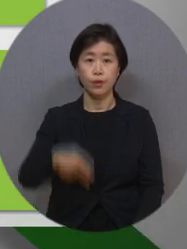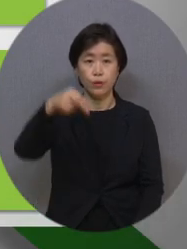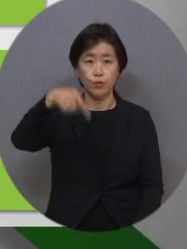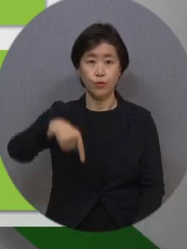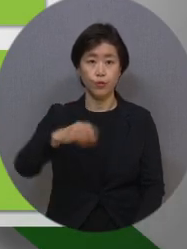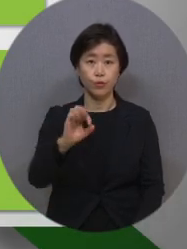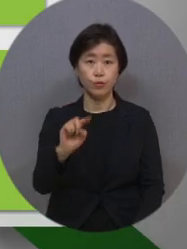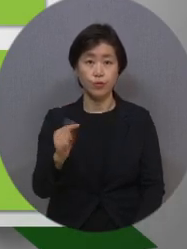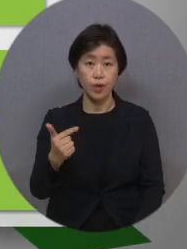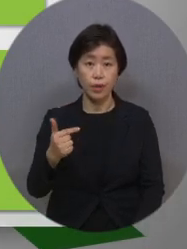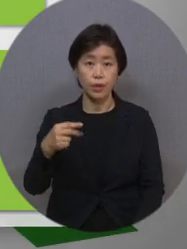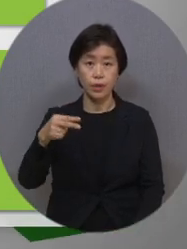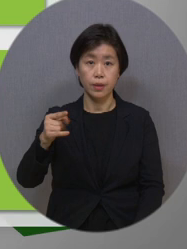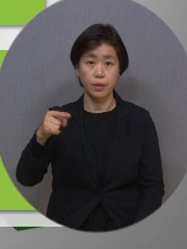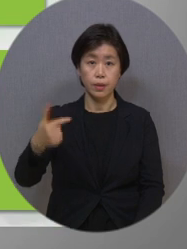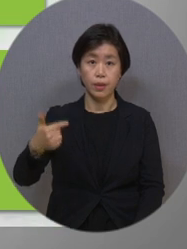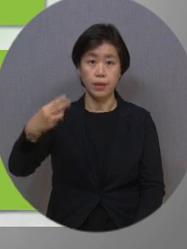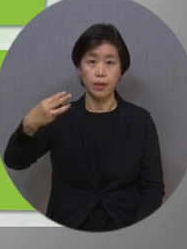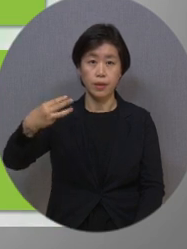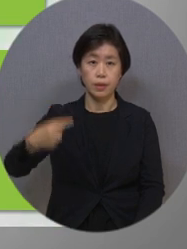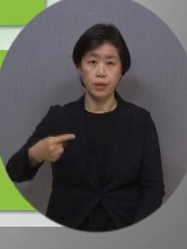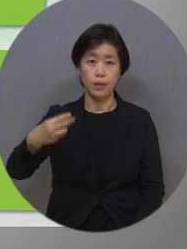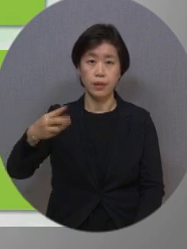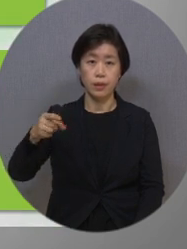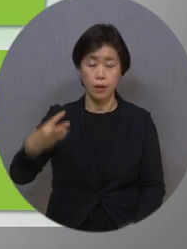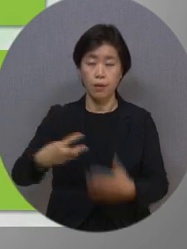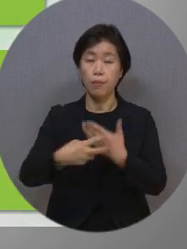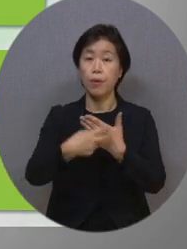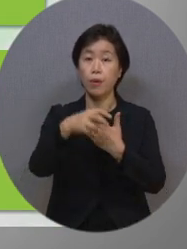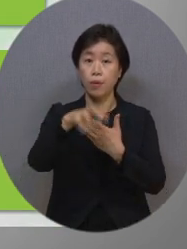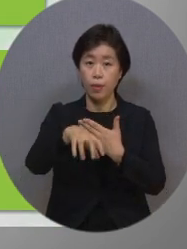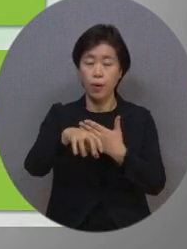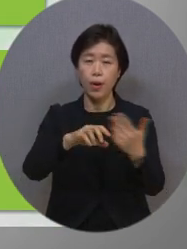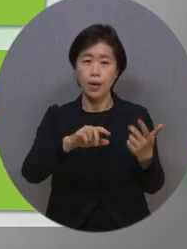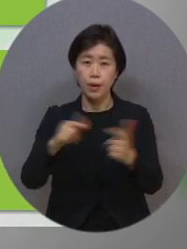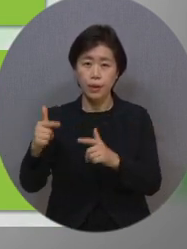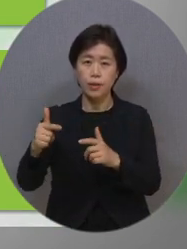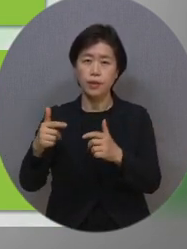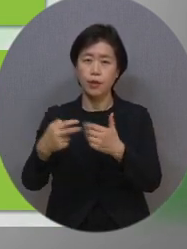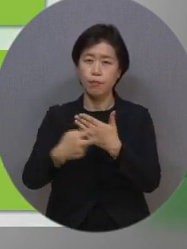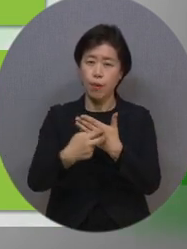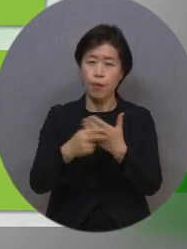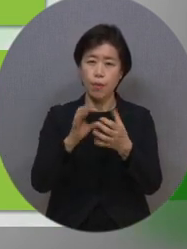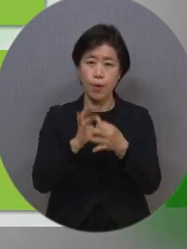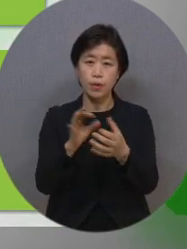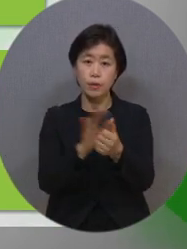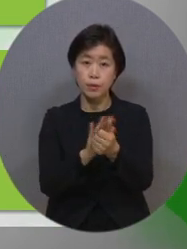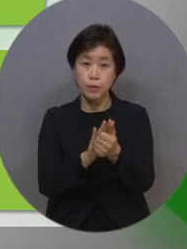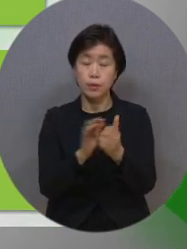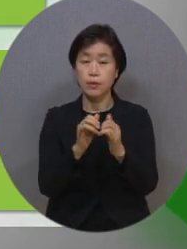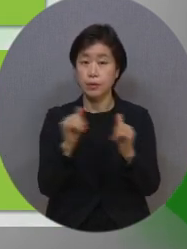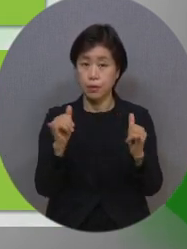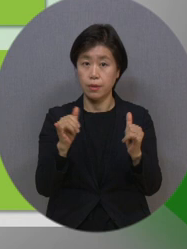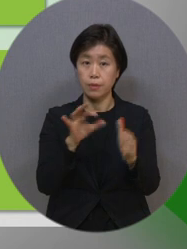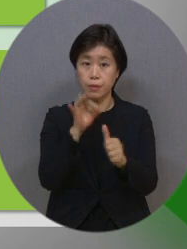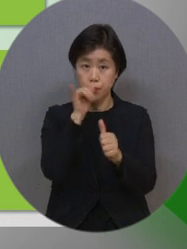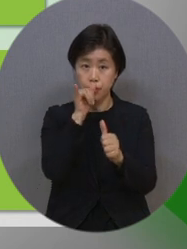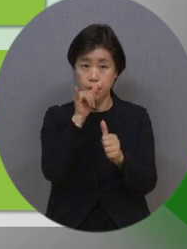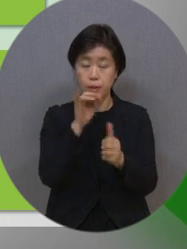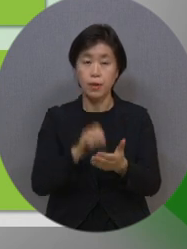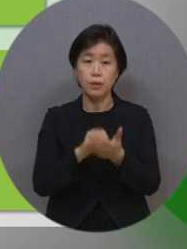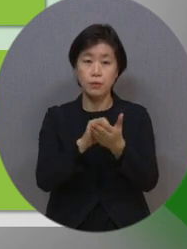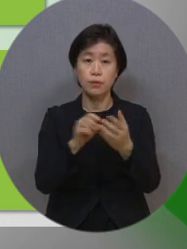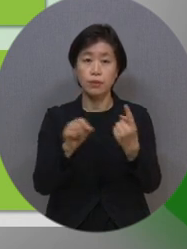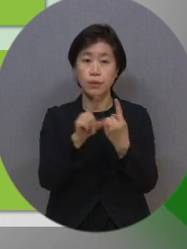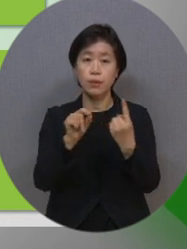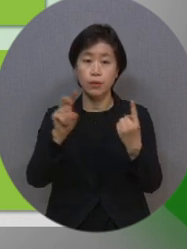수원 센트럴 병원에서 기타 보건 의료 서비스 종사원을 모집합니다. 접수 마감일은 1월